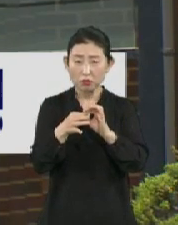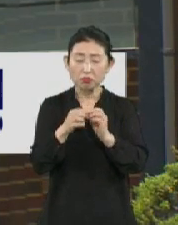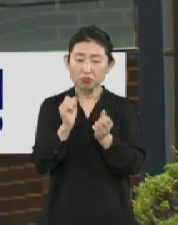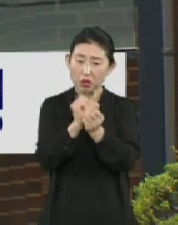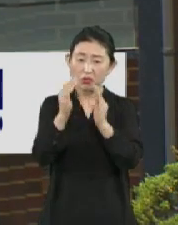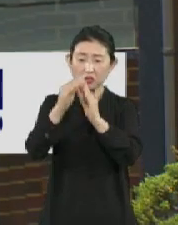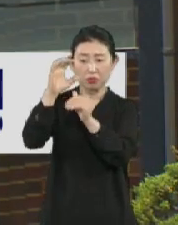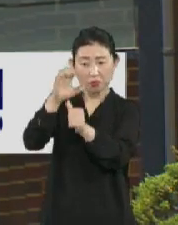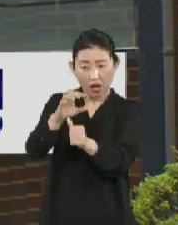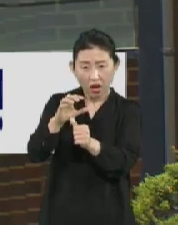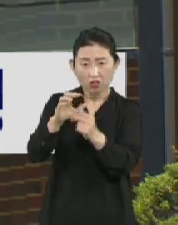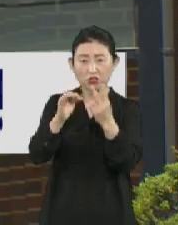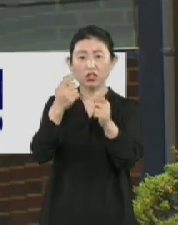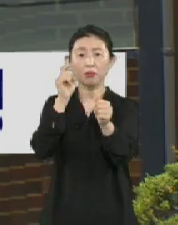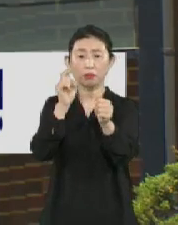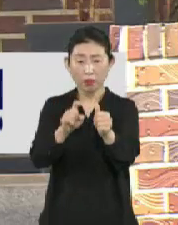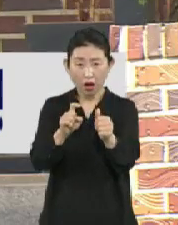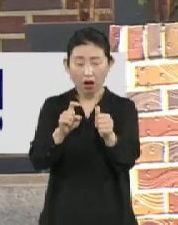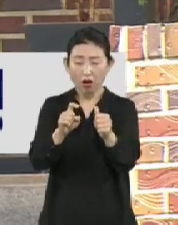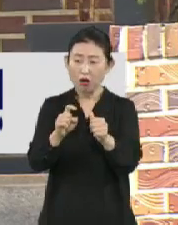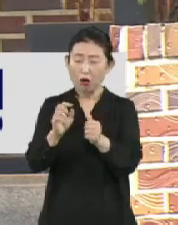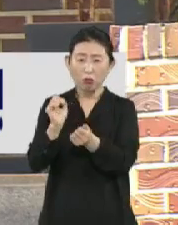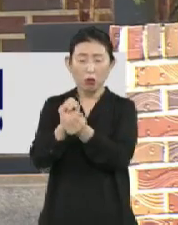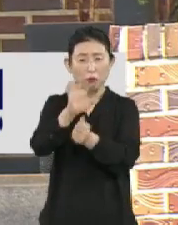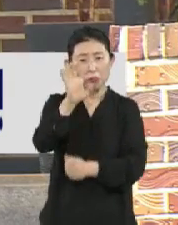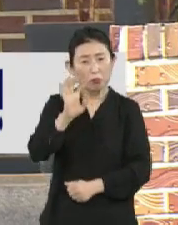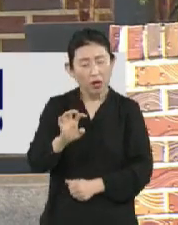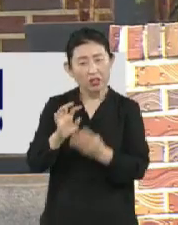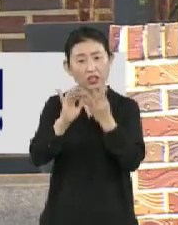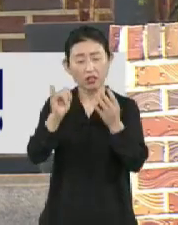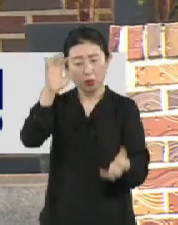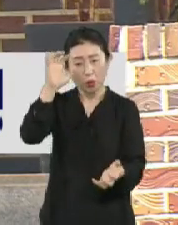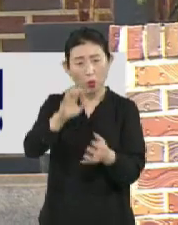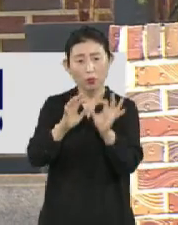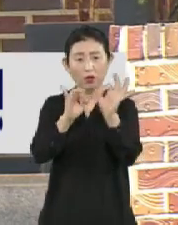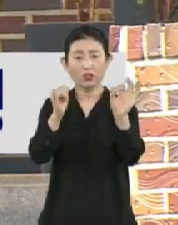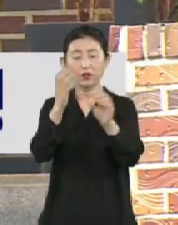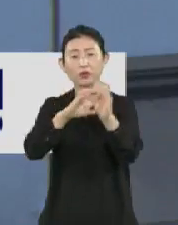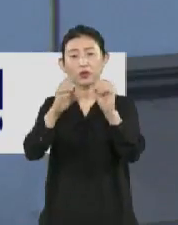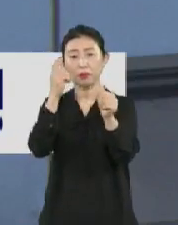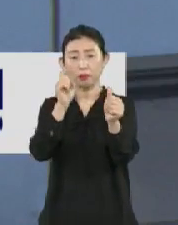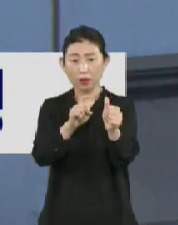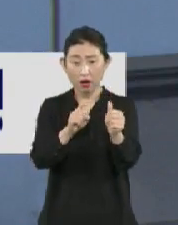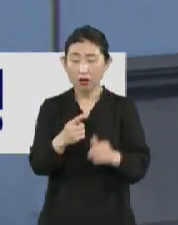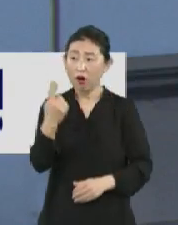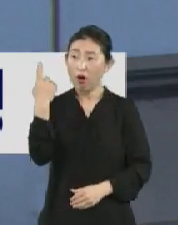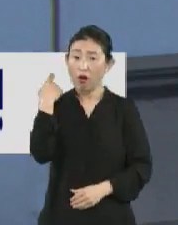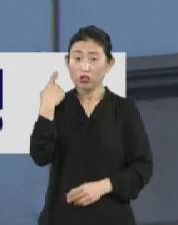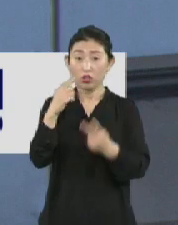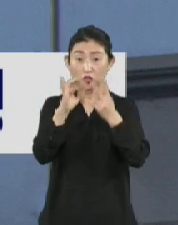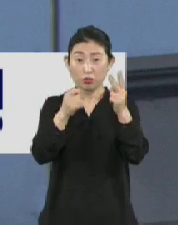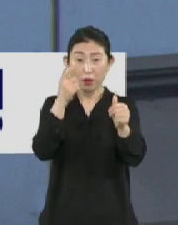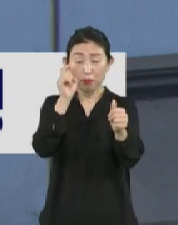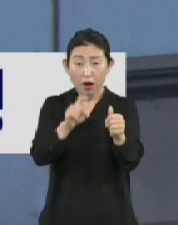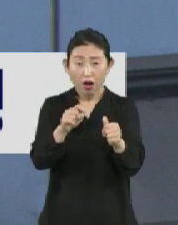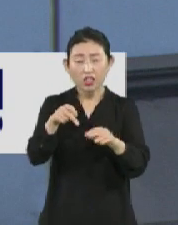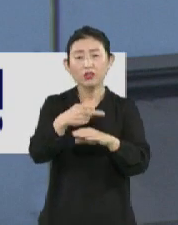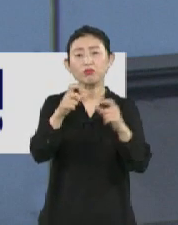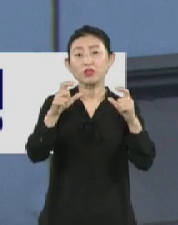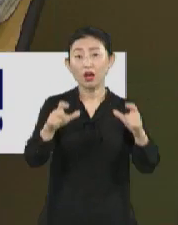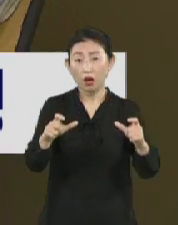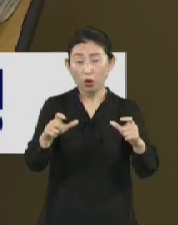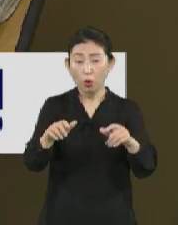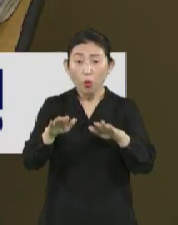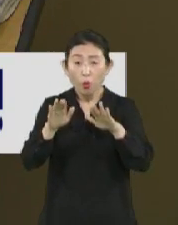감염으로 자가 격리 중이던 2명과 경로를 알 수 없는 4명 등 10명이 확진됐고, 어제 2명이 발생한 금산